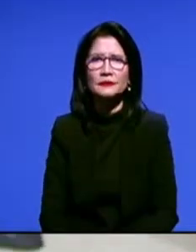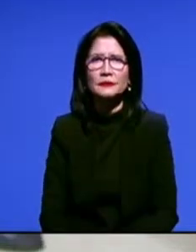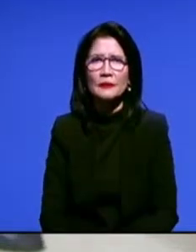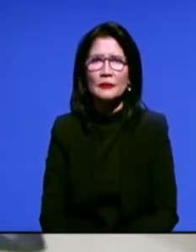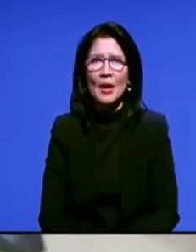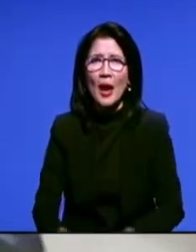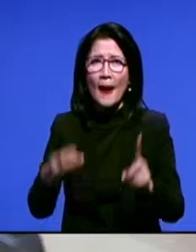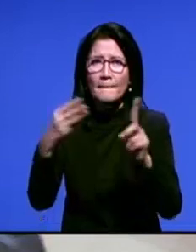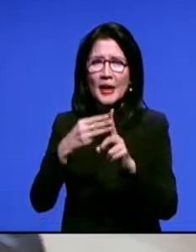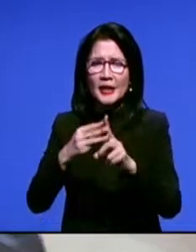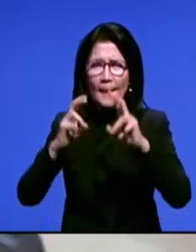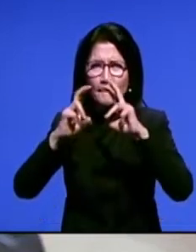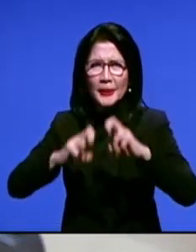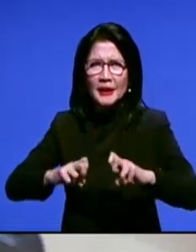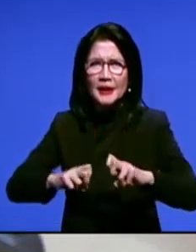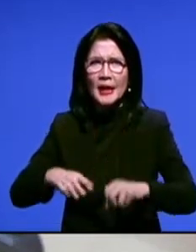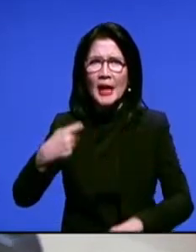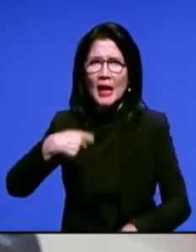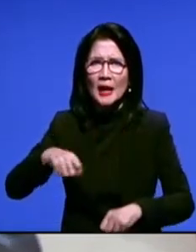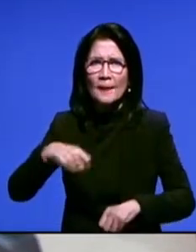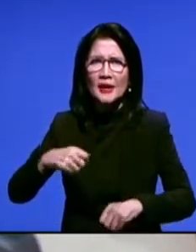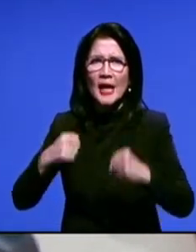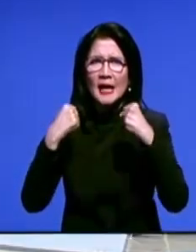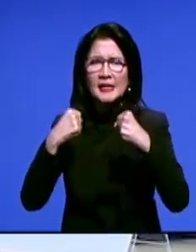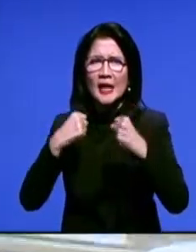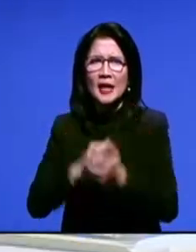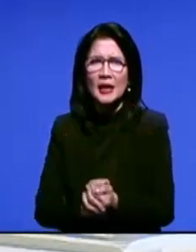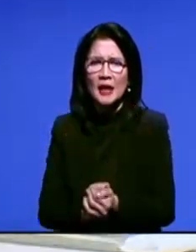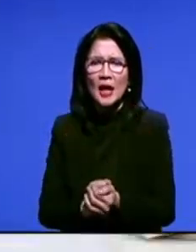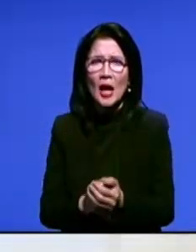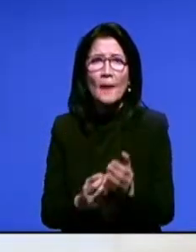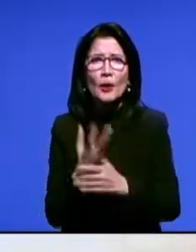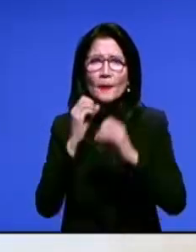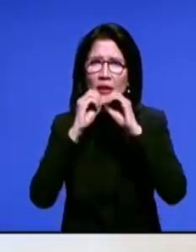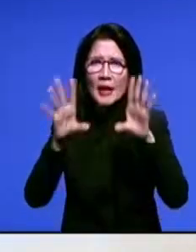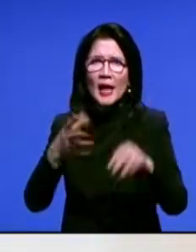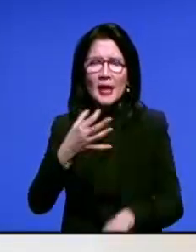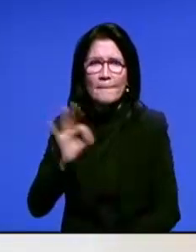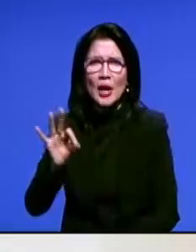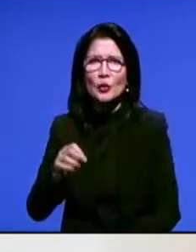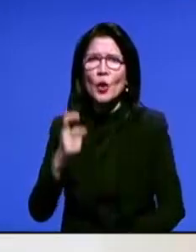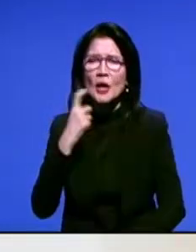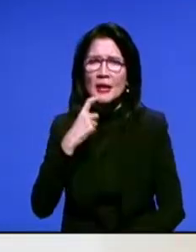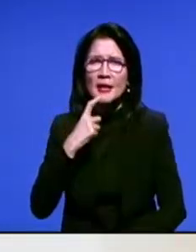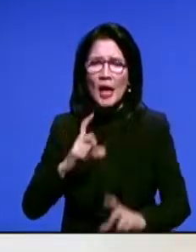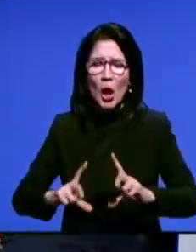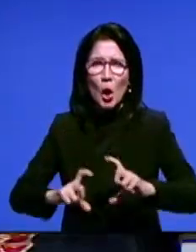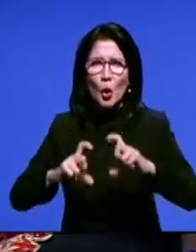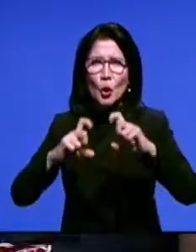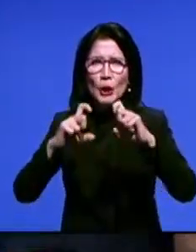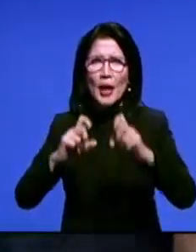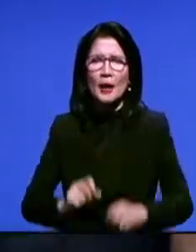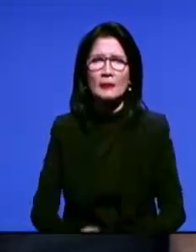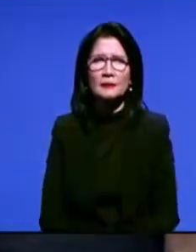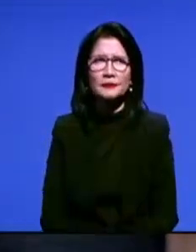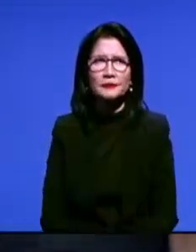Badan Penelitian dan Pengembangan Kementerian Kesehatan atau Balitbangkes mengeluarkan pernyataan terbaru tentang virus 2019 novel